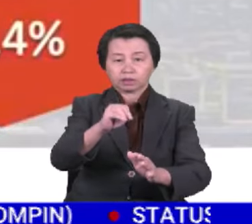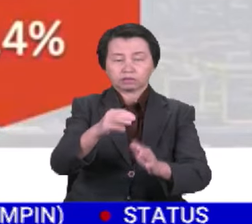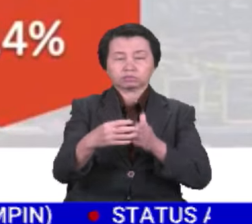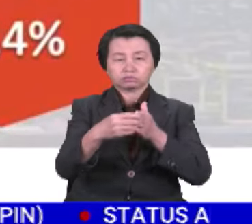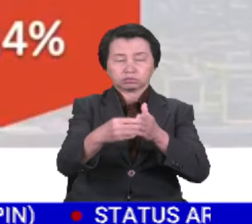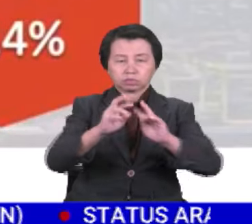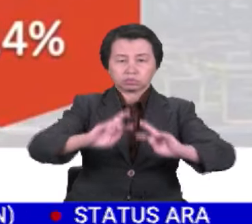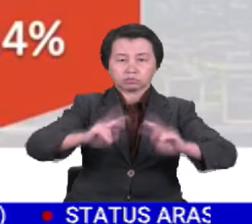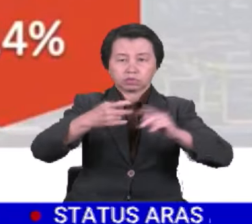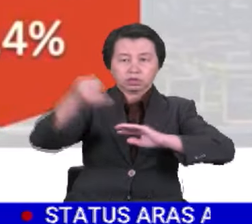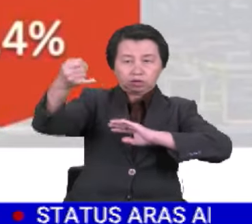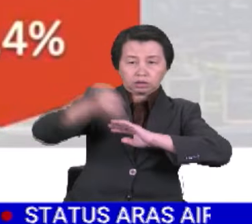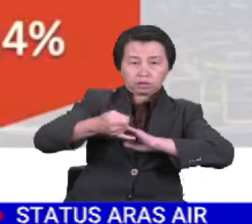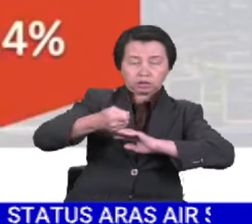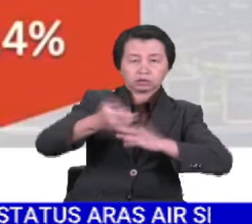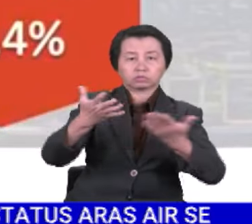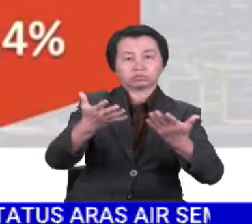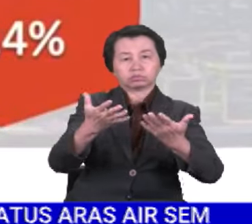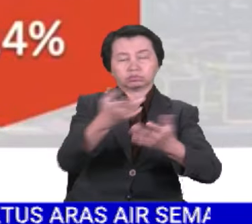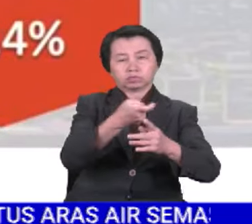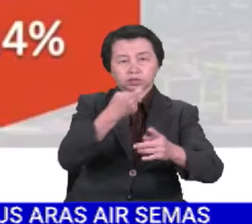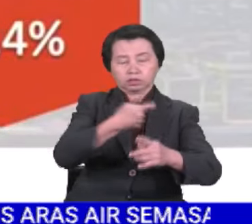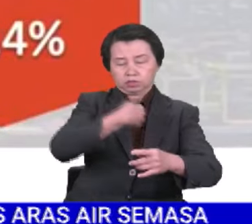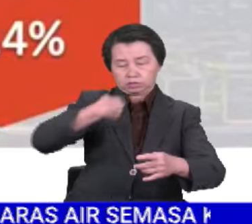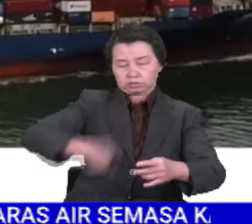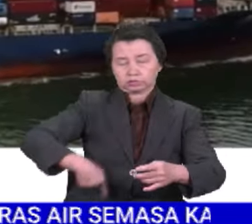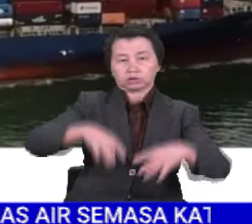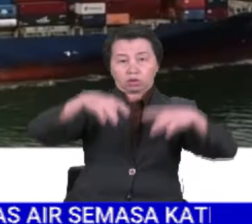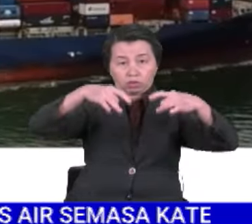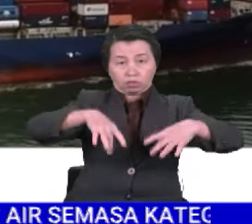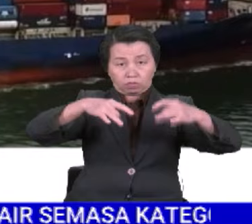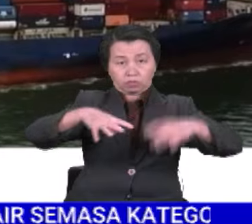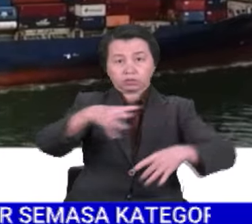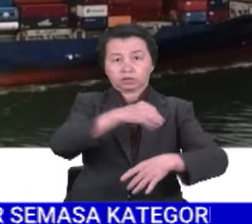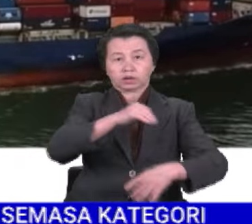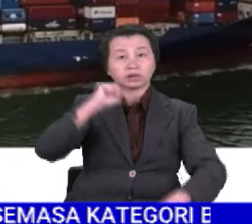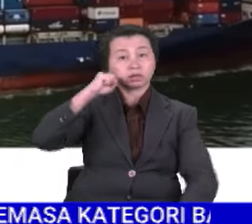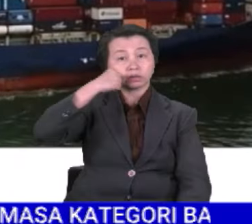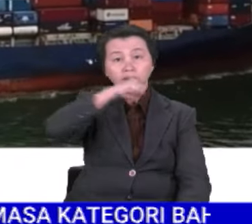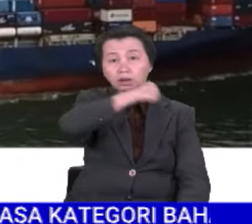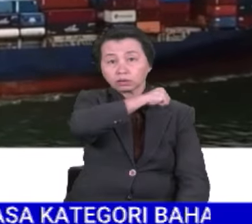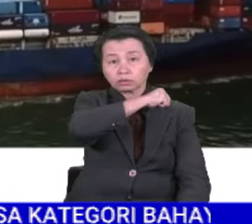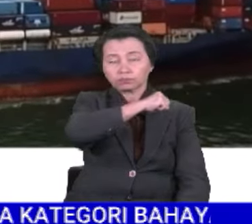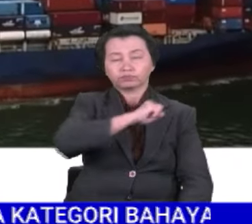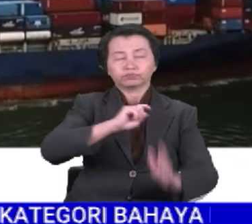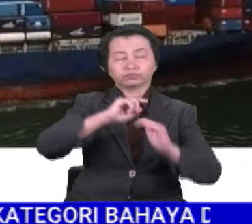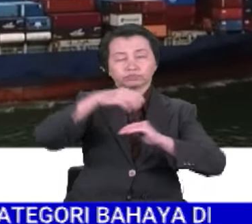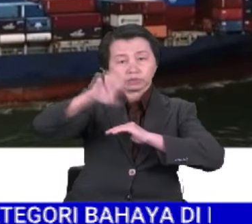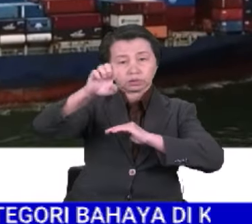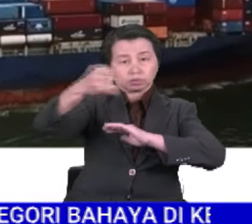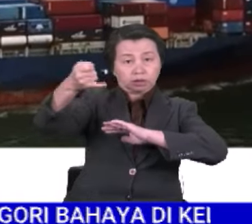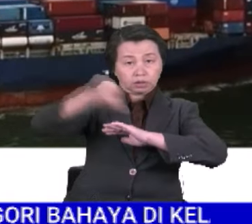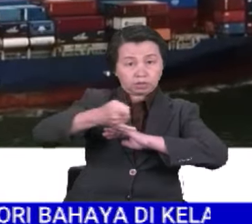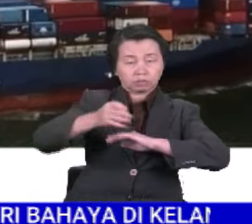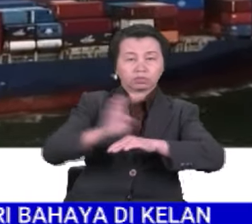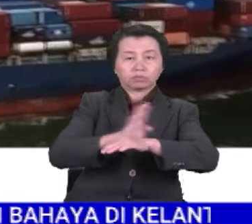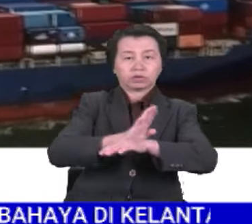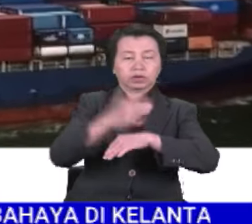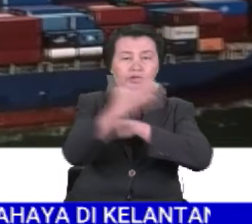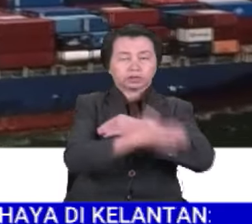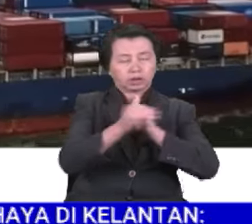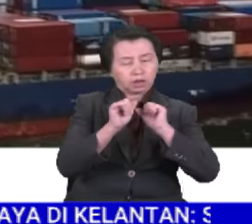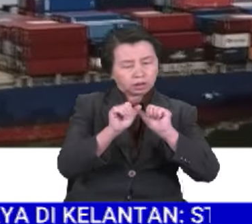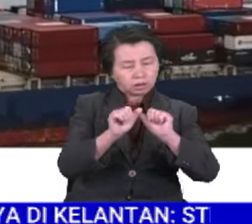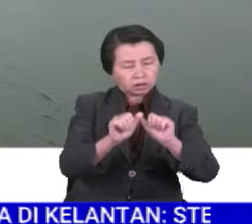peningkatan import antaranya dari Cina Australia dan Taiwan nilai x pada impor menjadikan dagangan negara